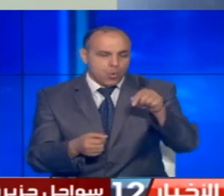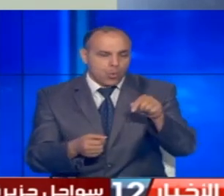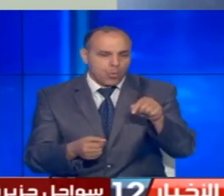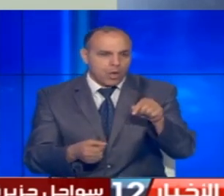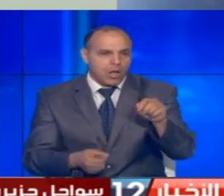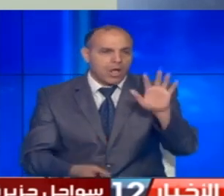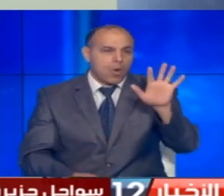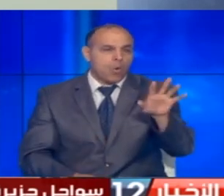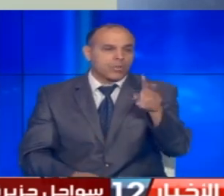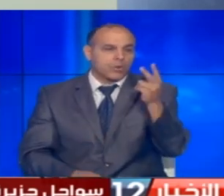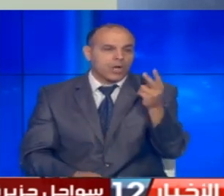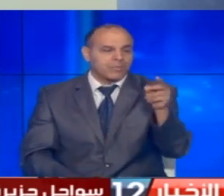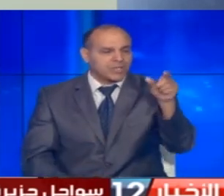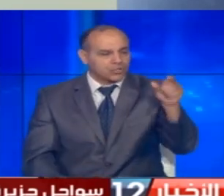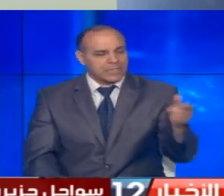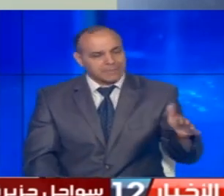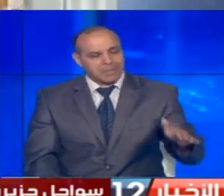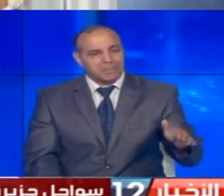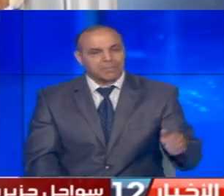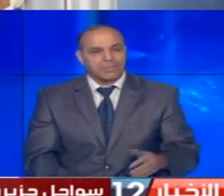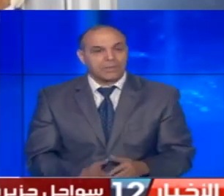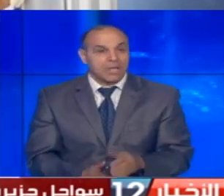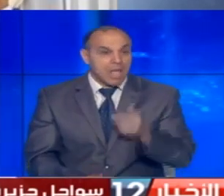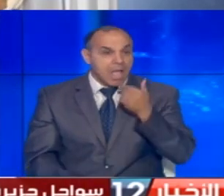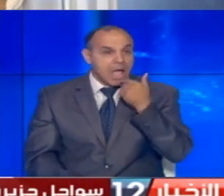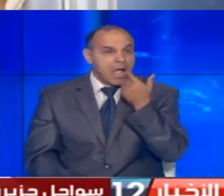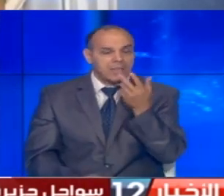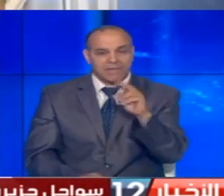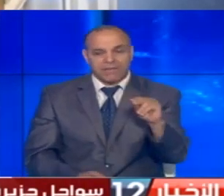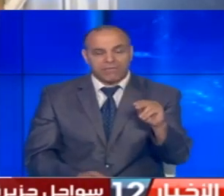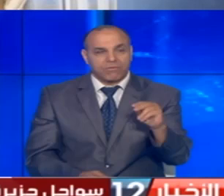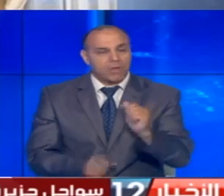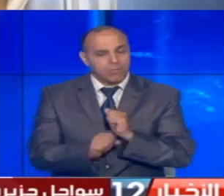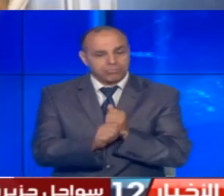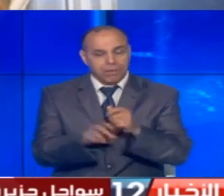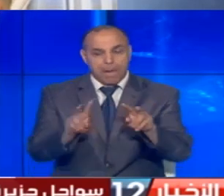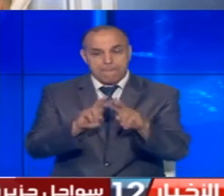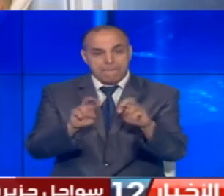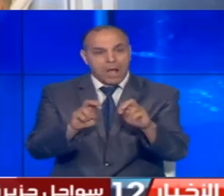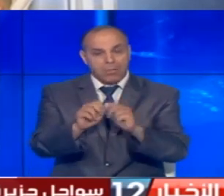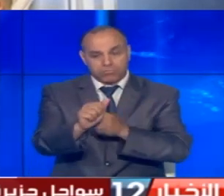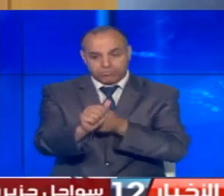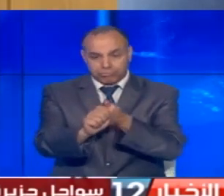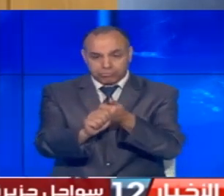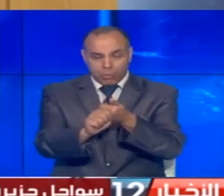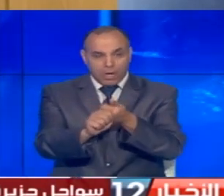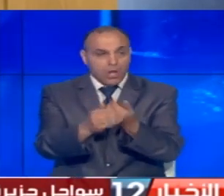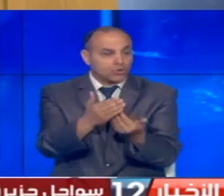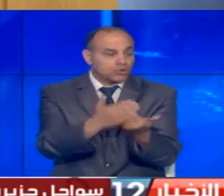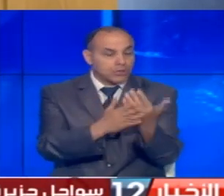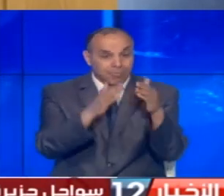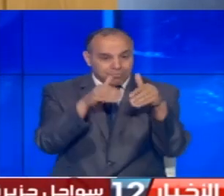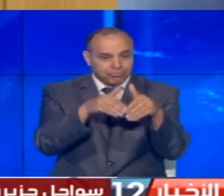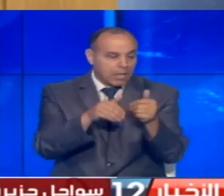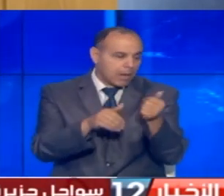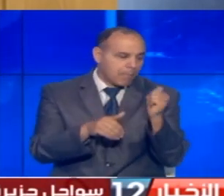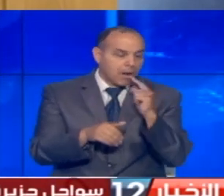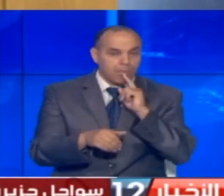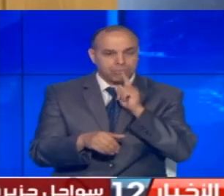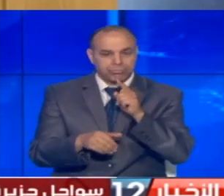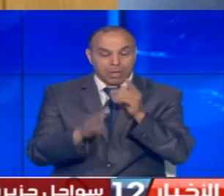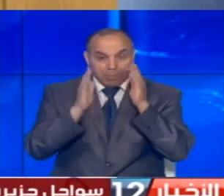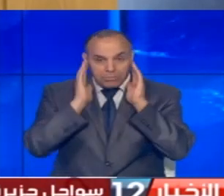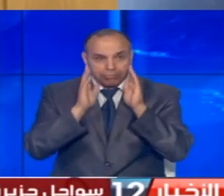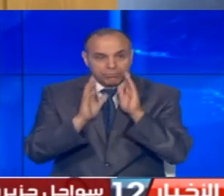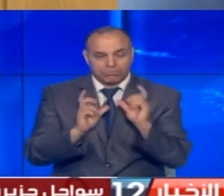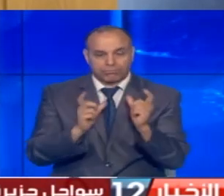إلى 52 جثة. وتوازيا مع جهود البحث ومتابعة لتطورات الحادث، تم أمس إقرار تركيز